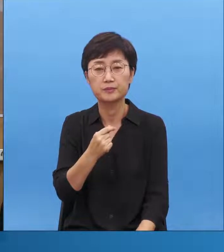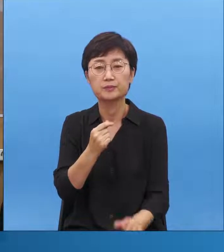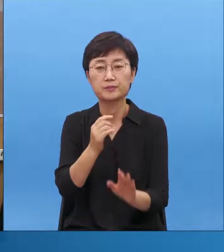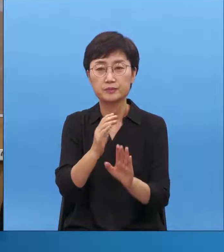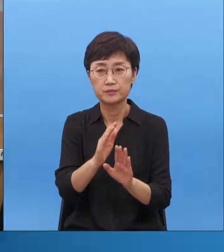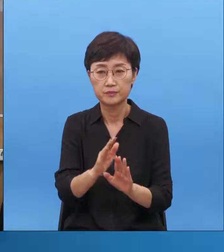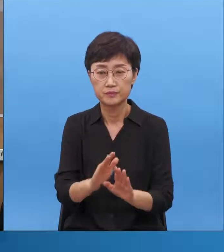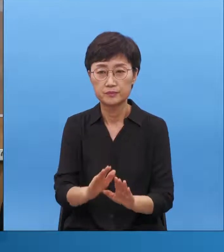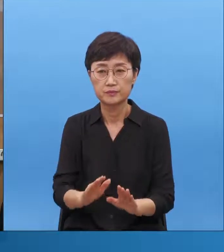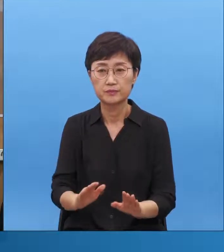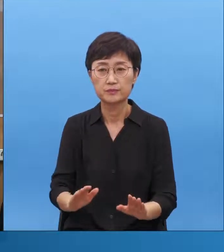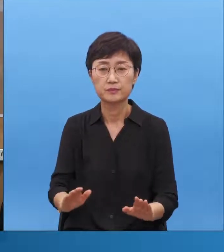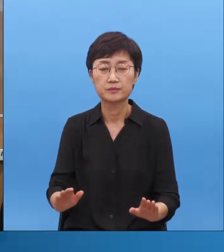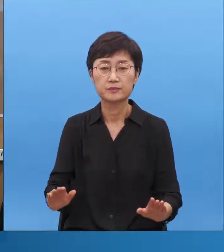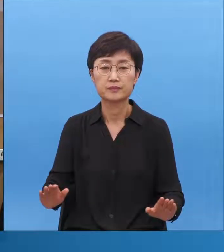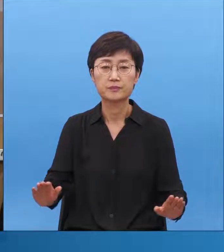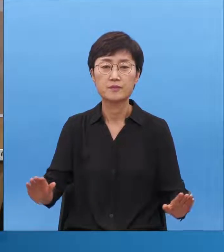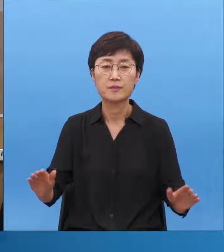찬송하리로다.